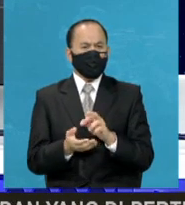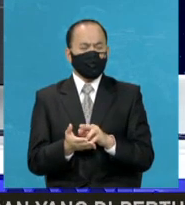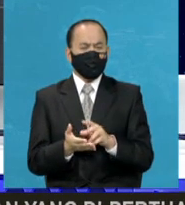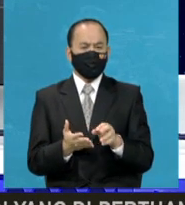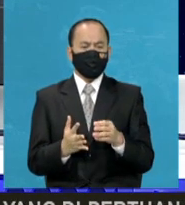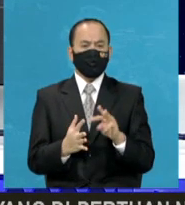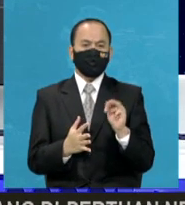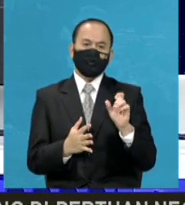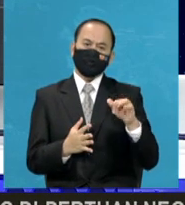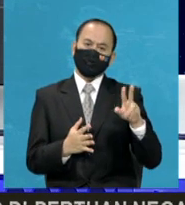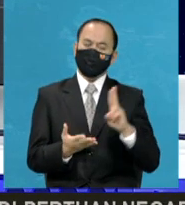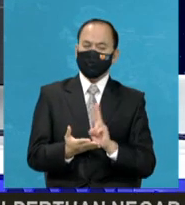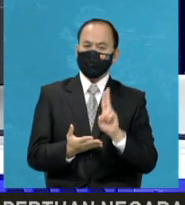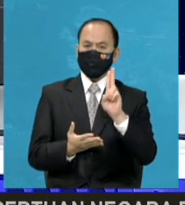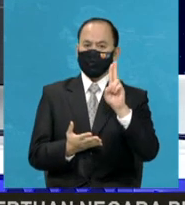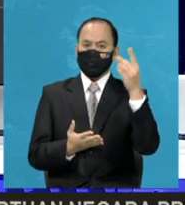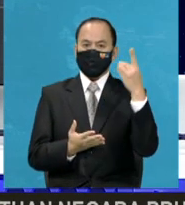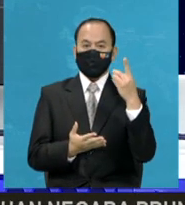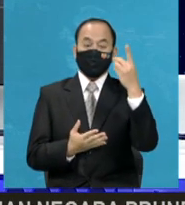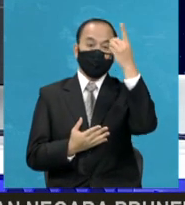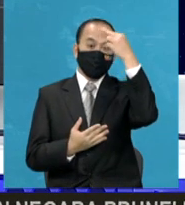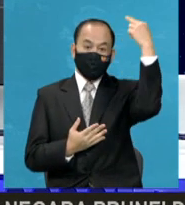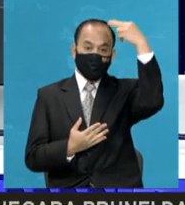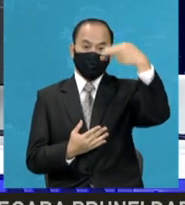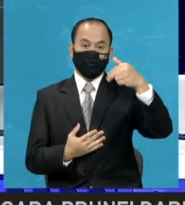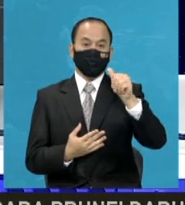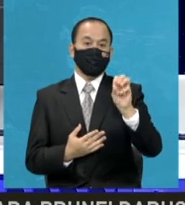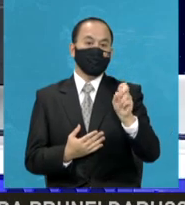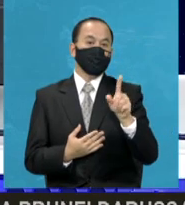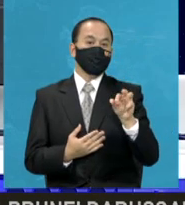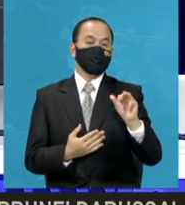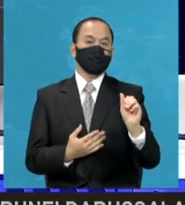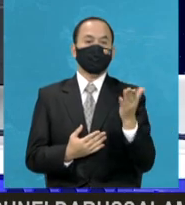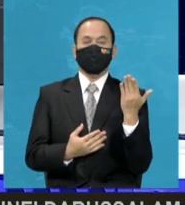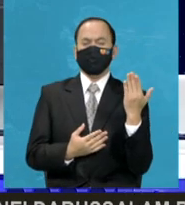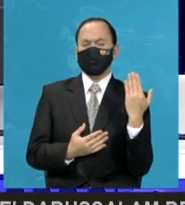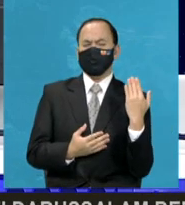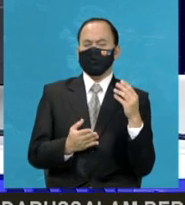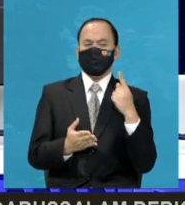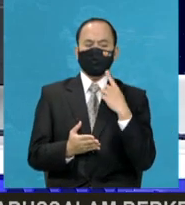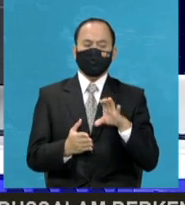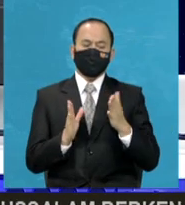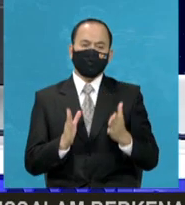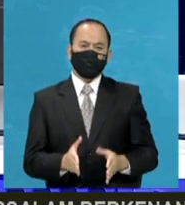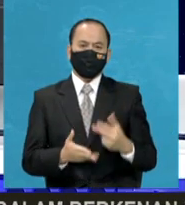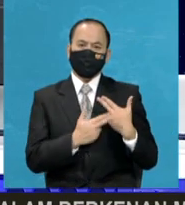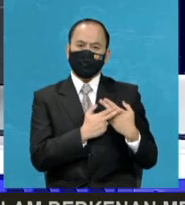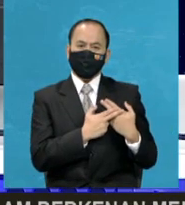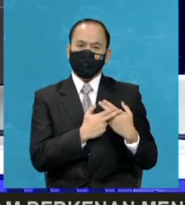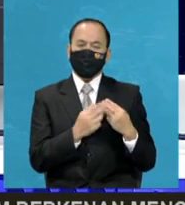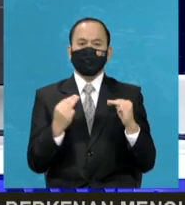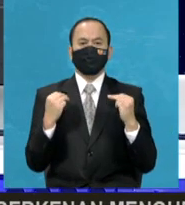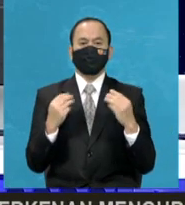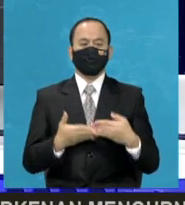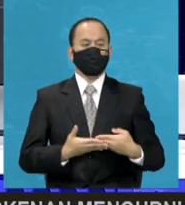oleh Mega Jenderal udara Dato seri pahlawan Haji Hamzah bin Haji saham mantan pemerintah fbdb pada majelis